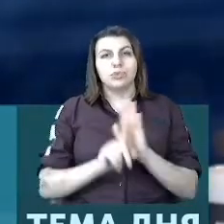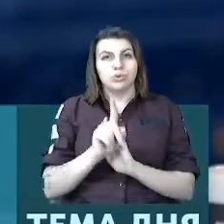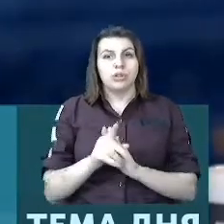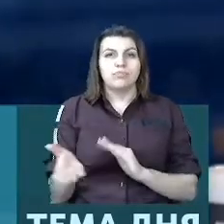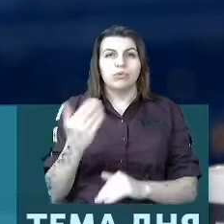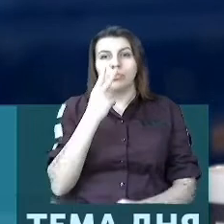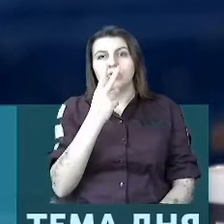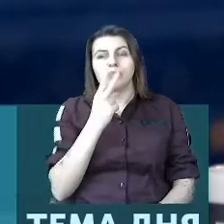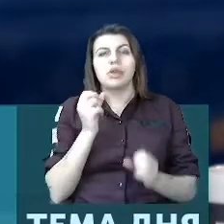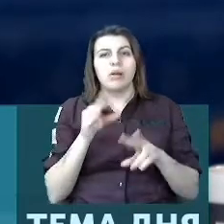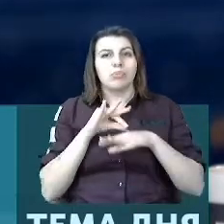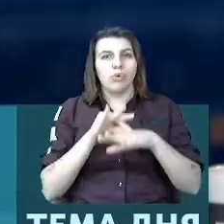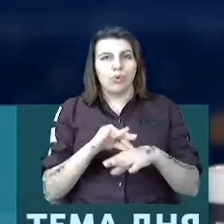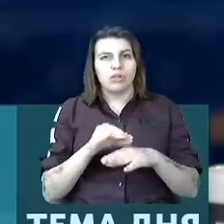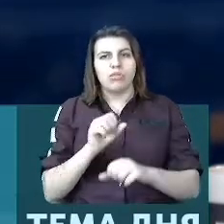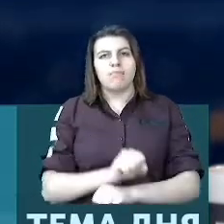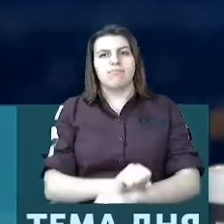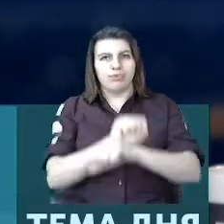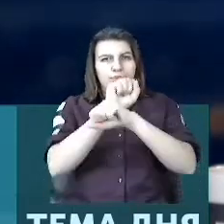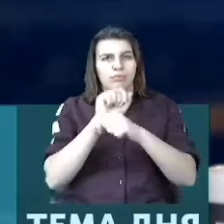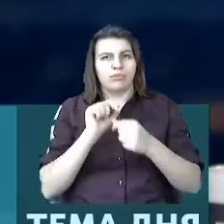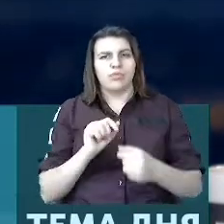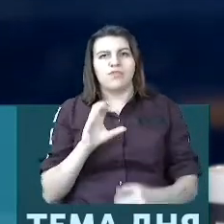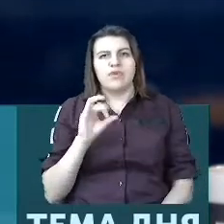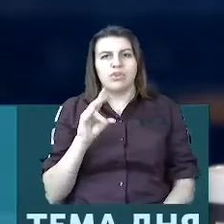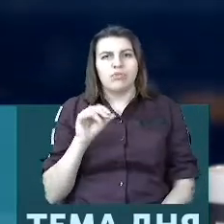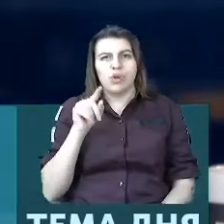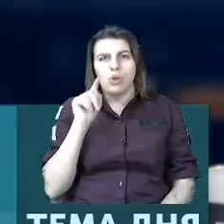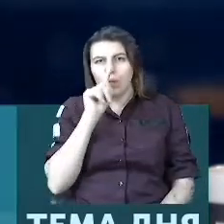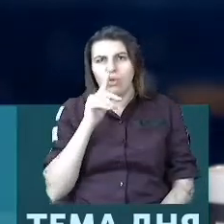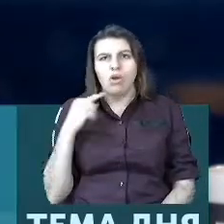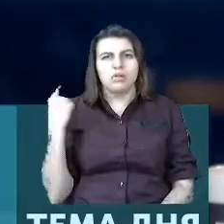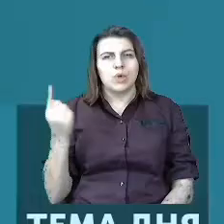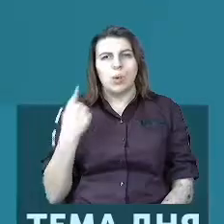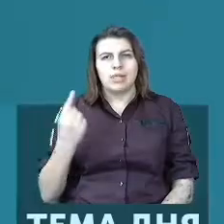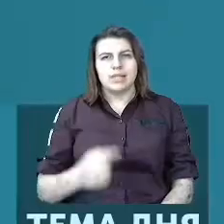проходила акція протесту в Сватовому Луганської області.